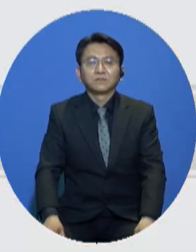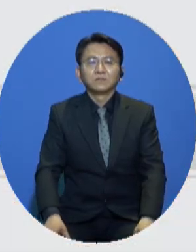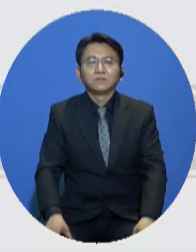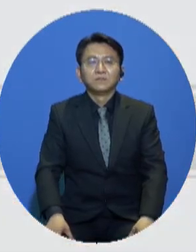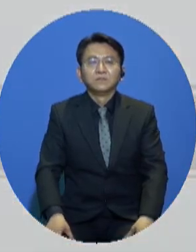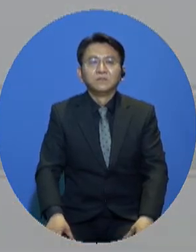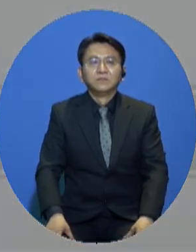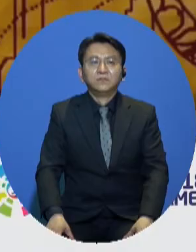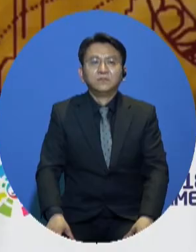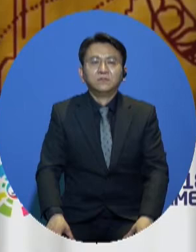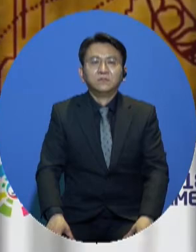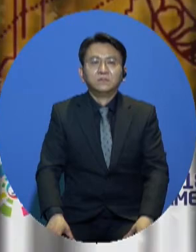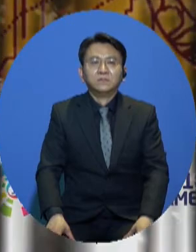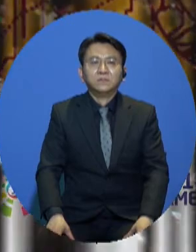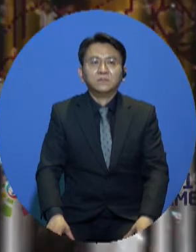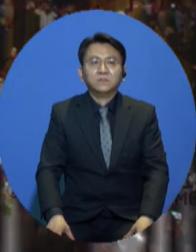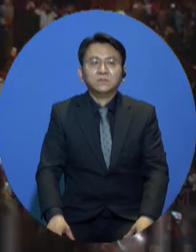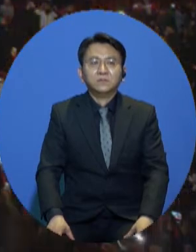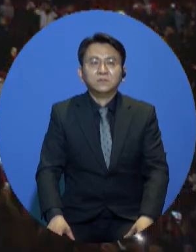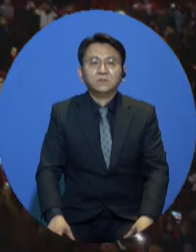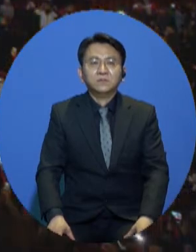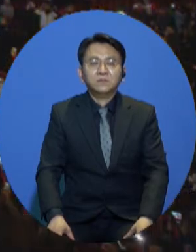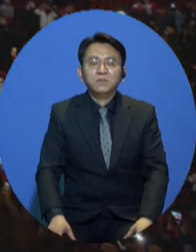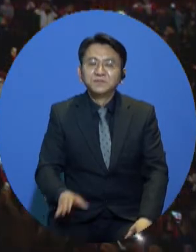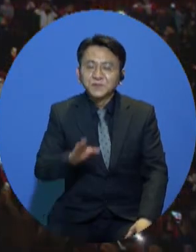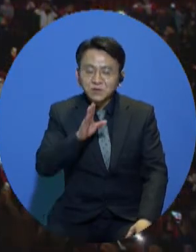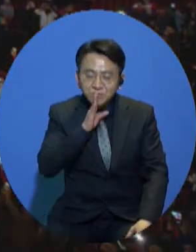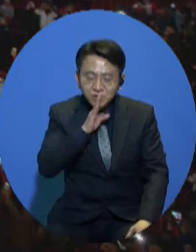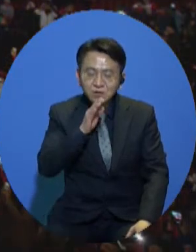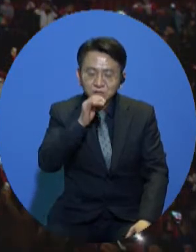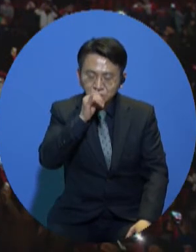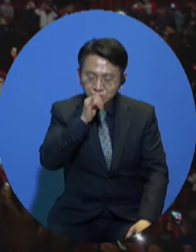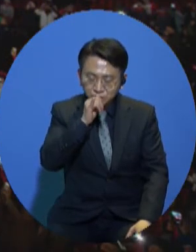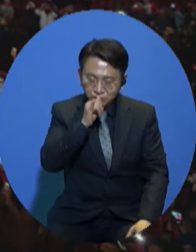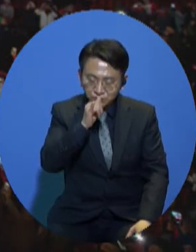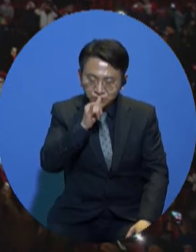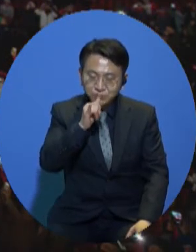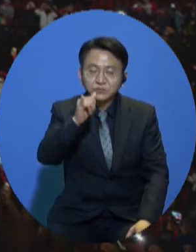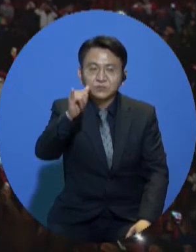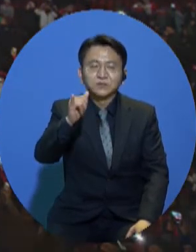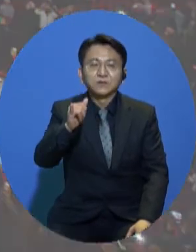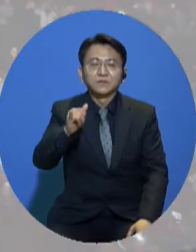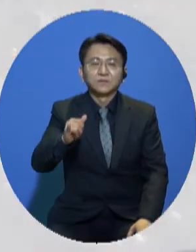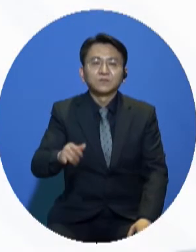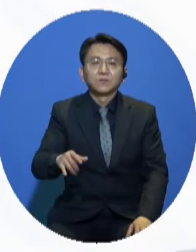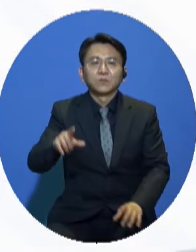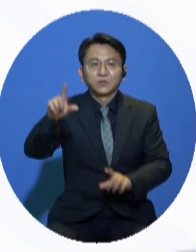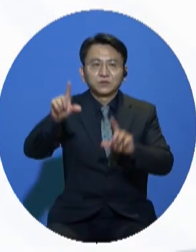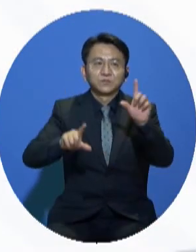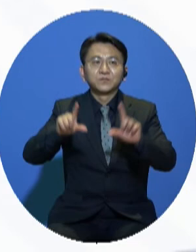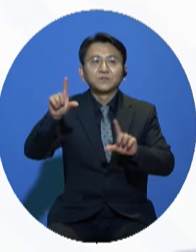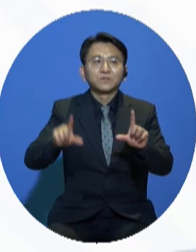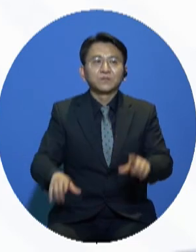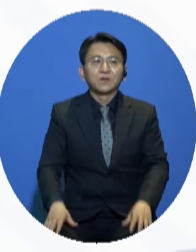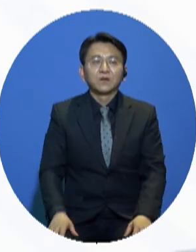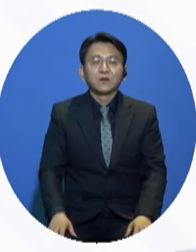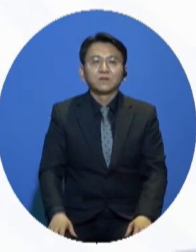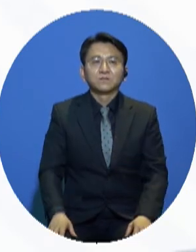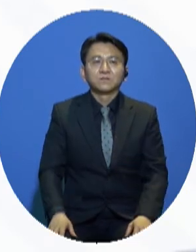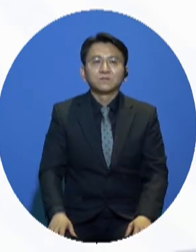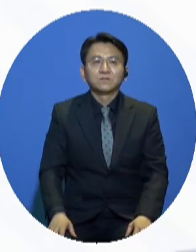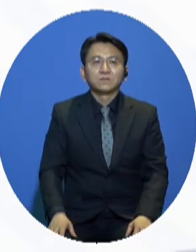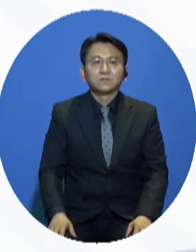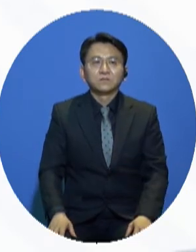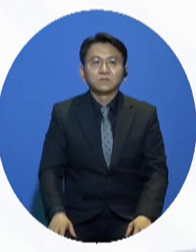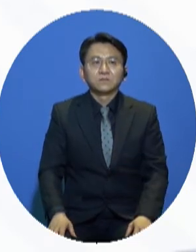Wow, what a moment. 네, 정말로 훌륭한 순간이었습니다. Really very unique 정말로